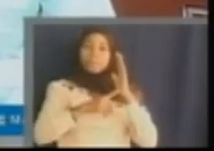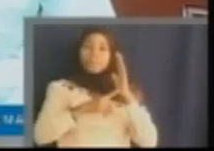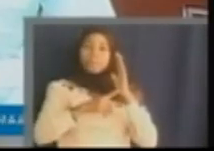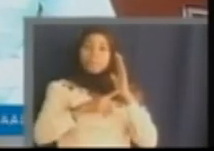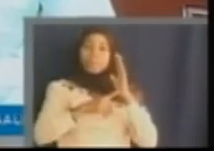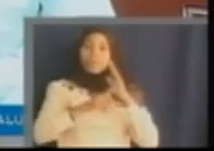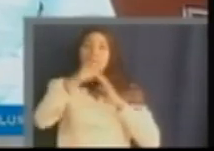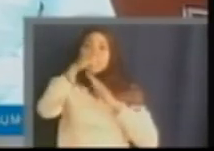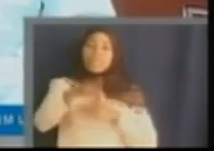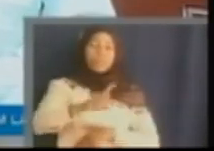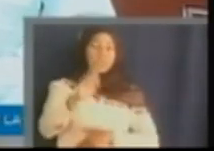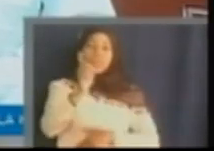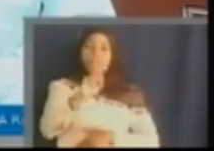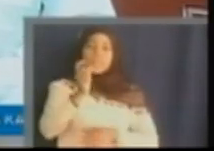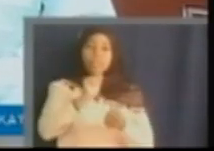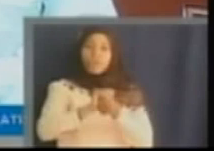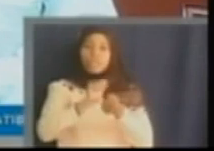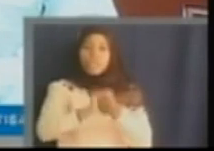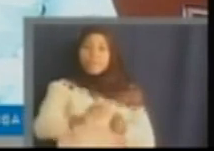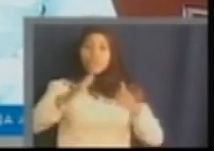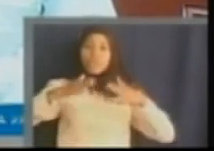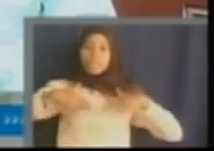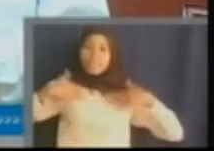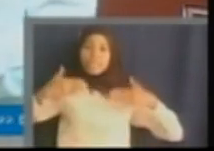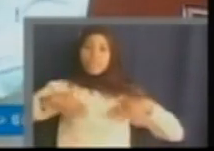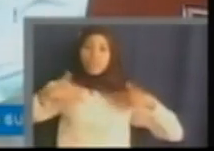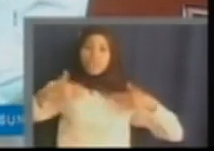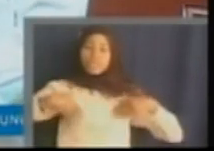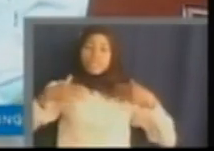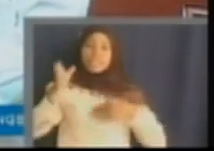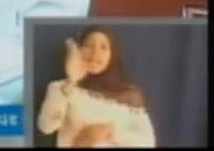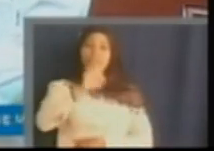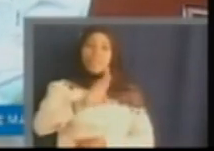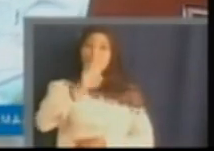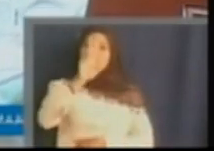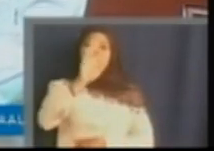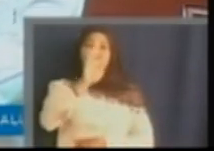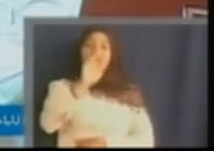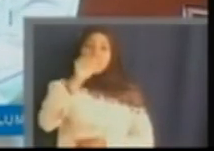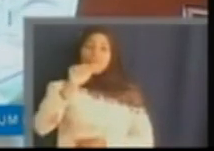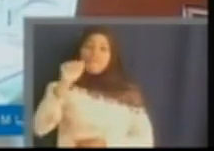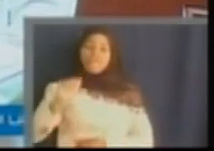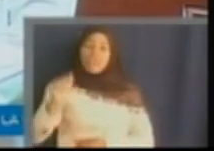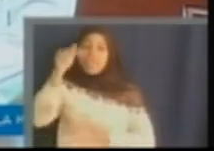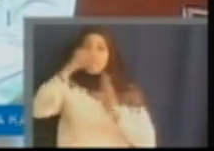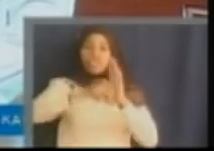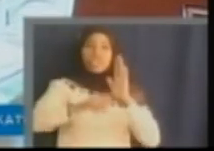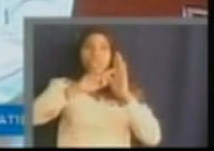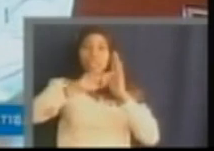lilikuwa sio suala linalohitaji rufaa chini ya kanuni ya